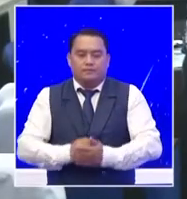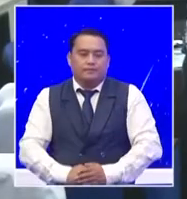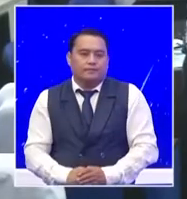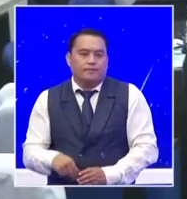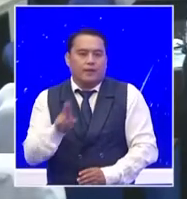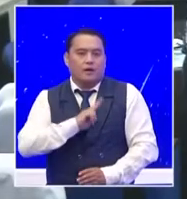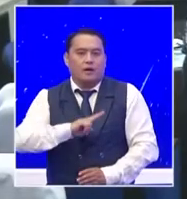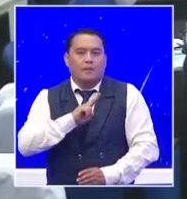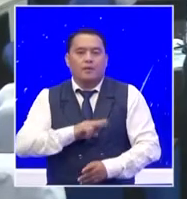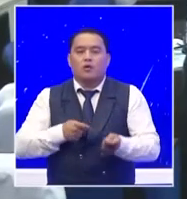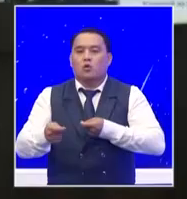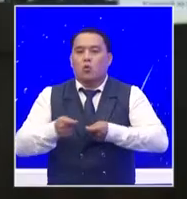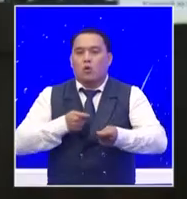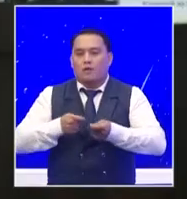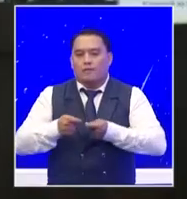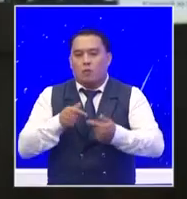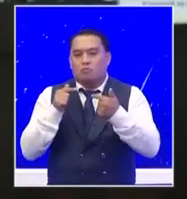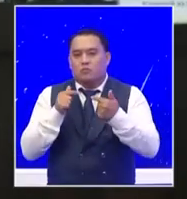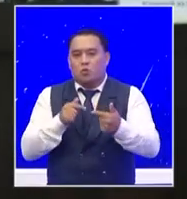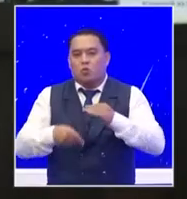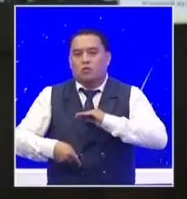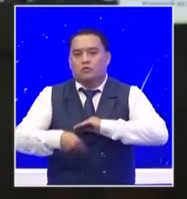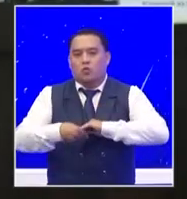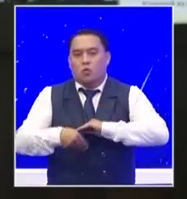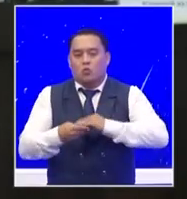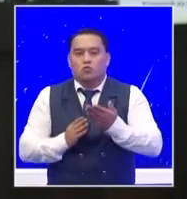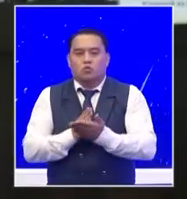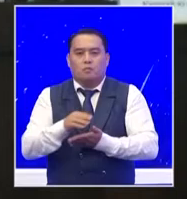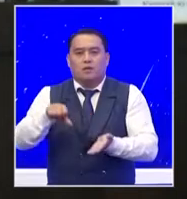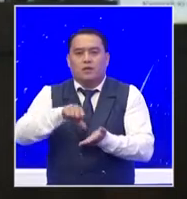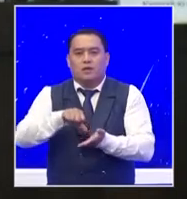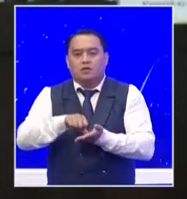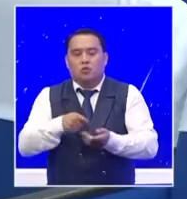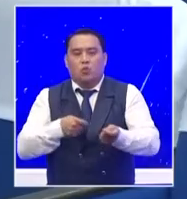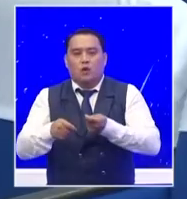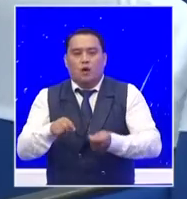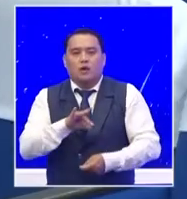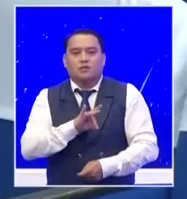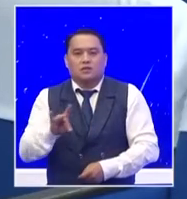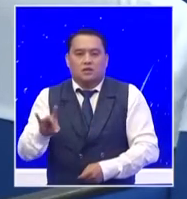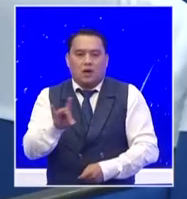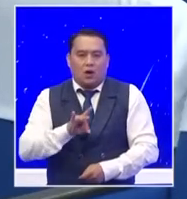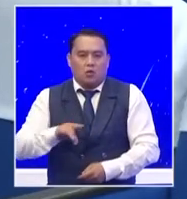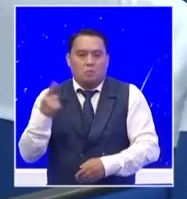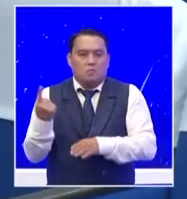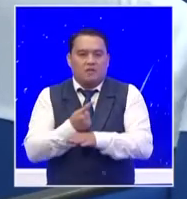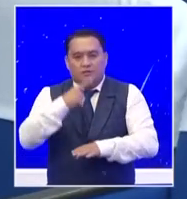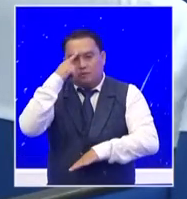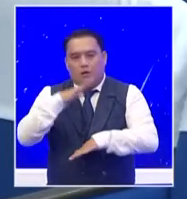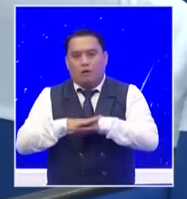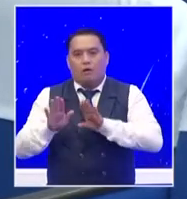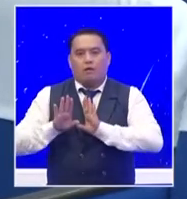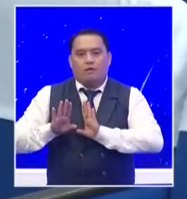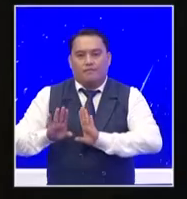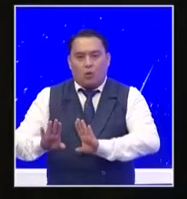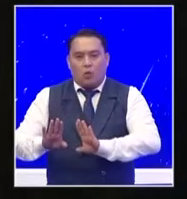рабочей поездки руководитель департамента антикоррупционной службы встретился с представителями руководства Карасайского района. Первый заместитель акима района